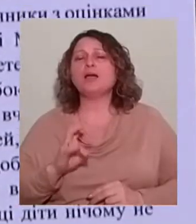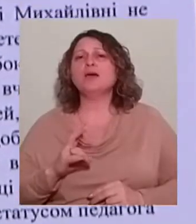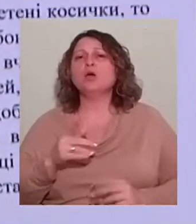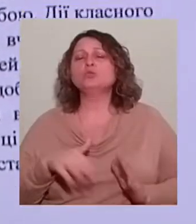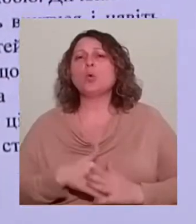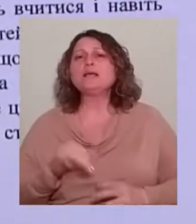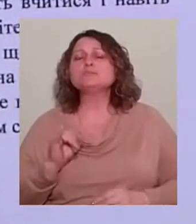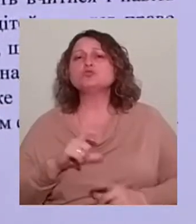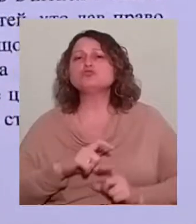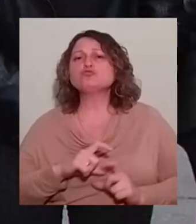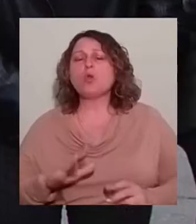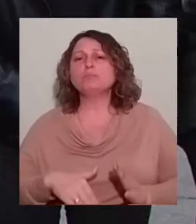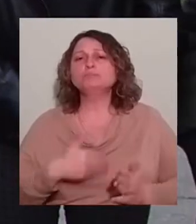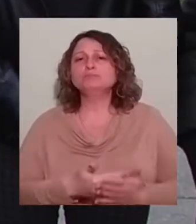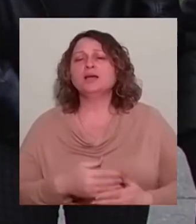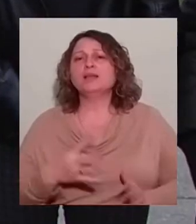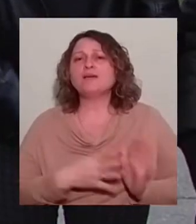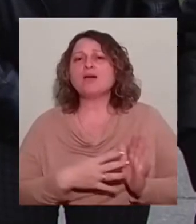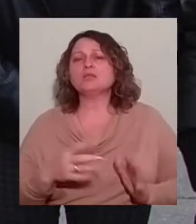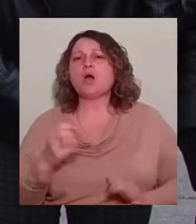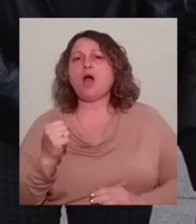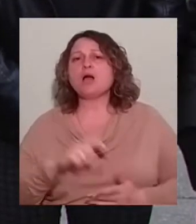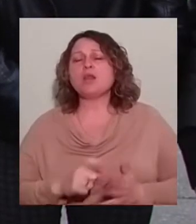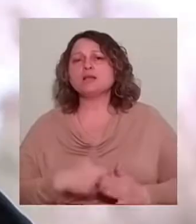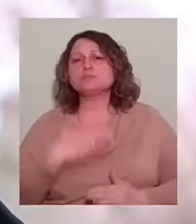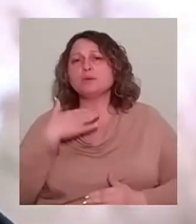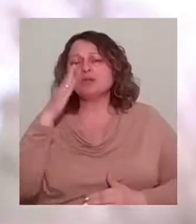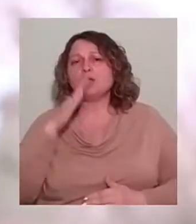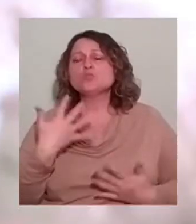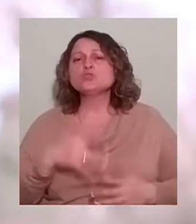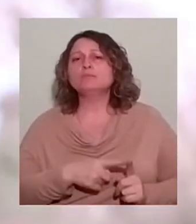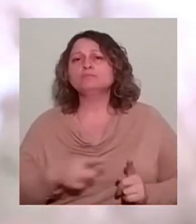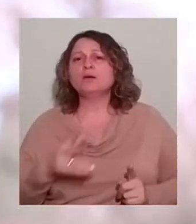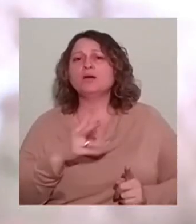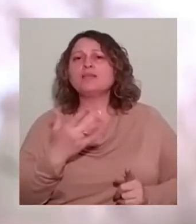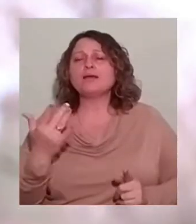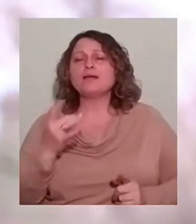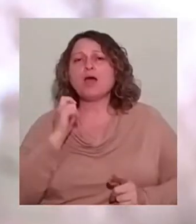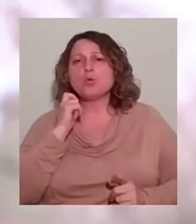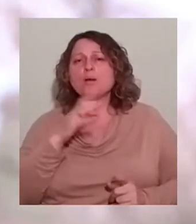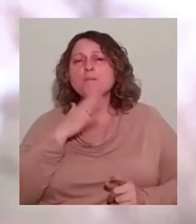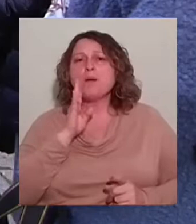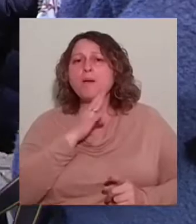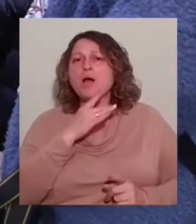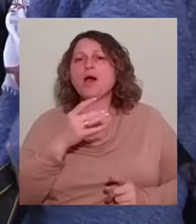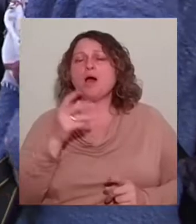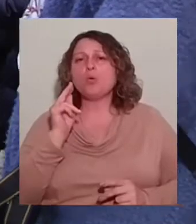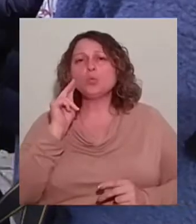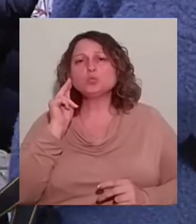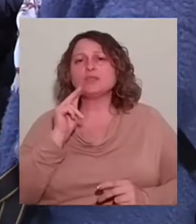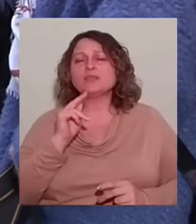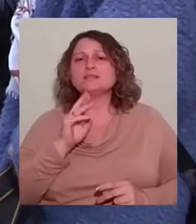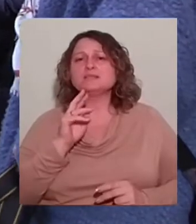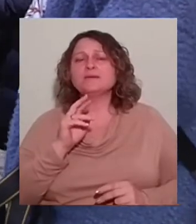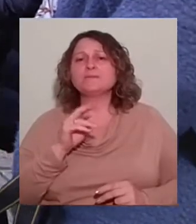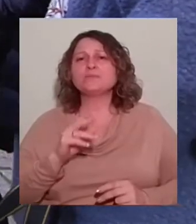номер 11 від батьків 9 А-класу надходять декілька років, каже Галина Гудмінська, мати однієї з учениць. Нині батьки з Ізмаїлу приїхали